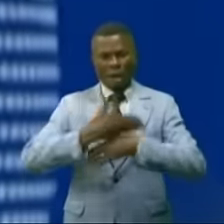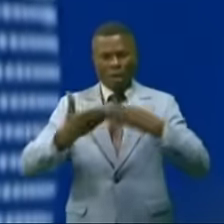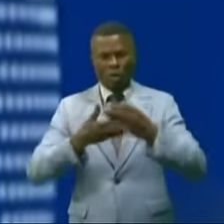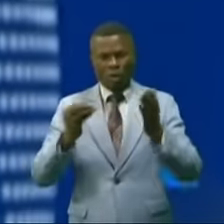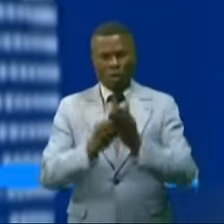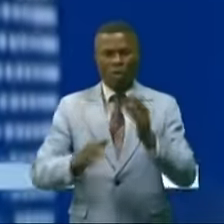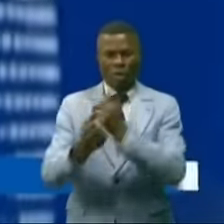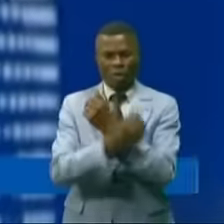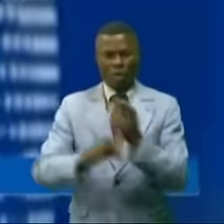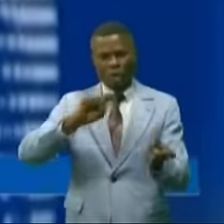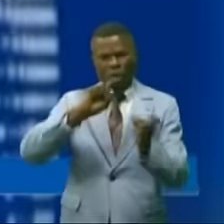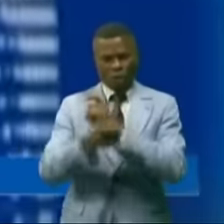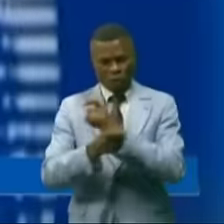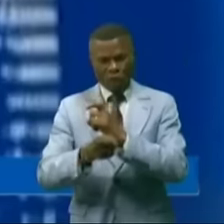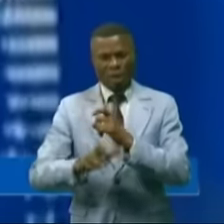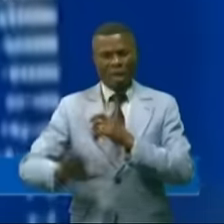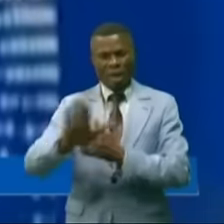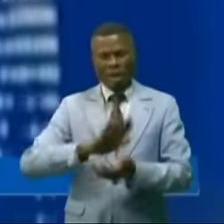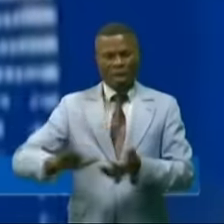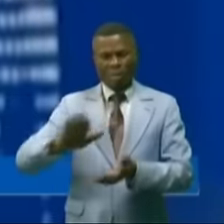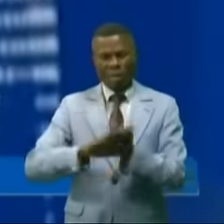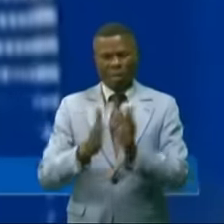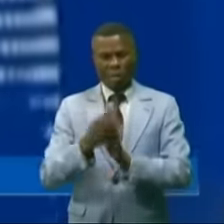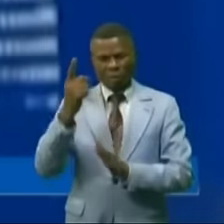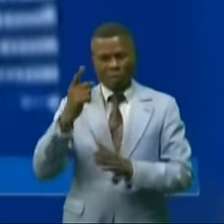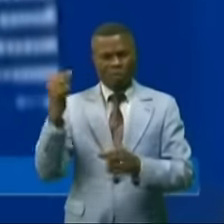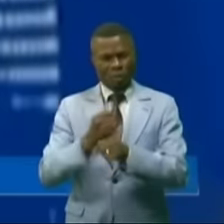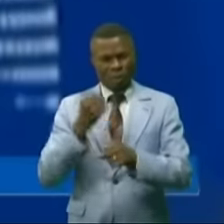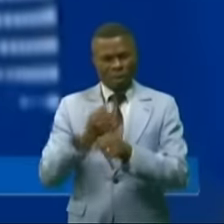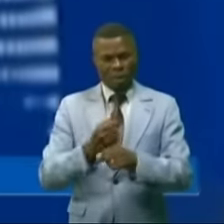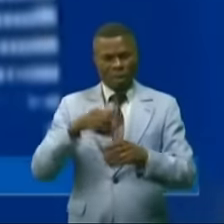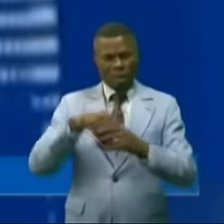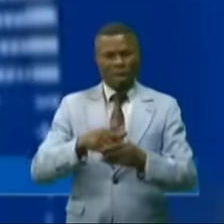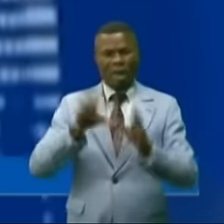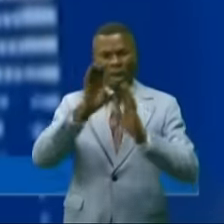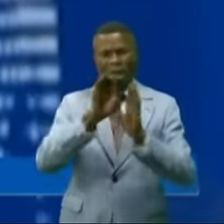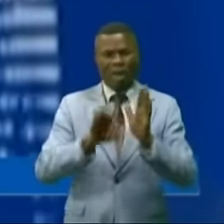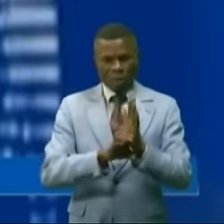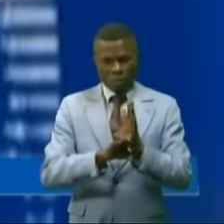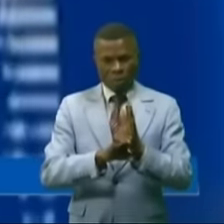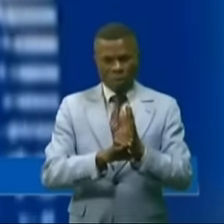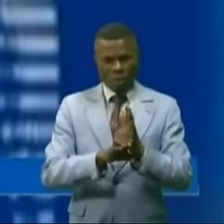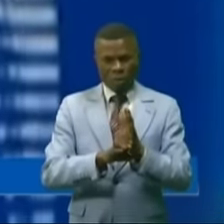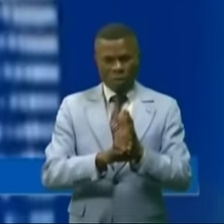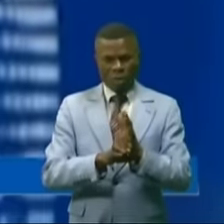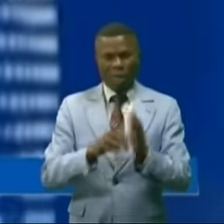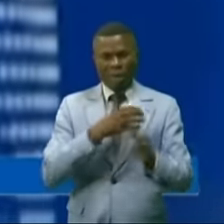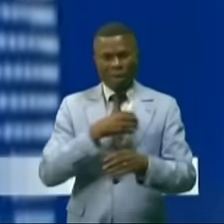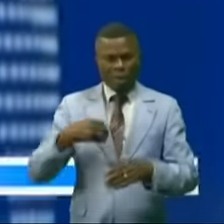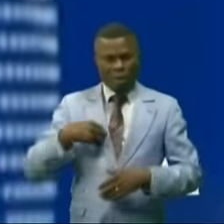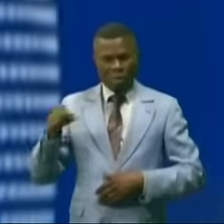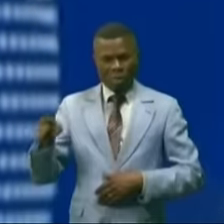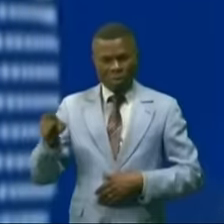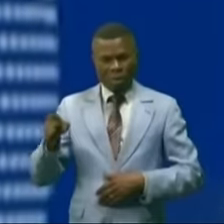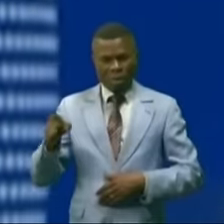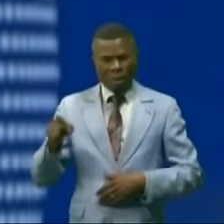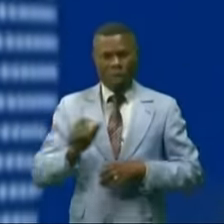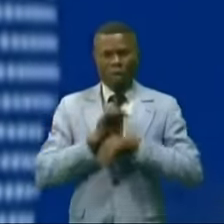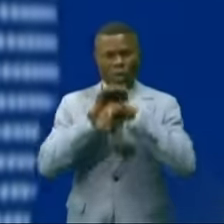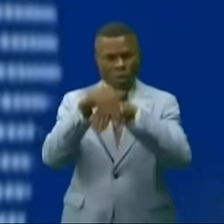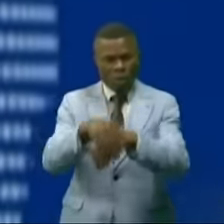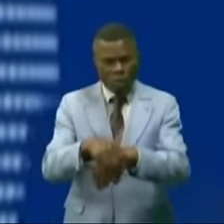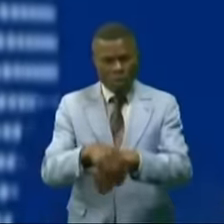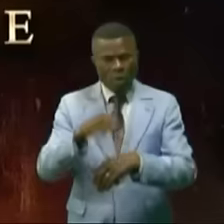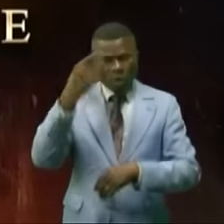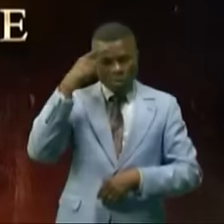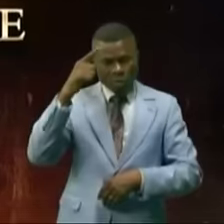réunification du pays. Et pendant qu'il y avait des travaux sur la Constitution, elles se sont engagées aussi pour